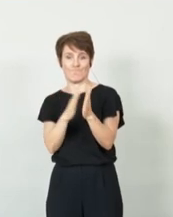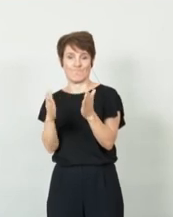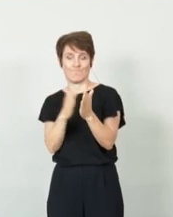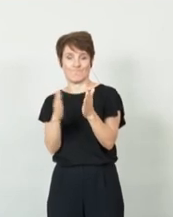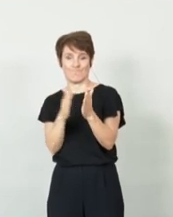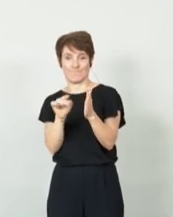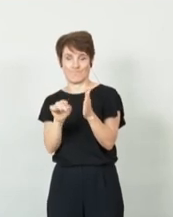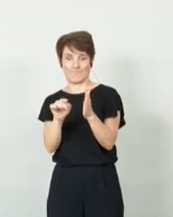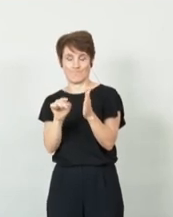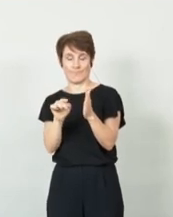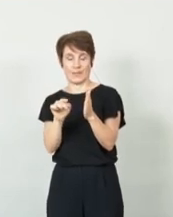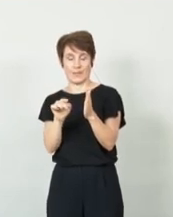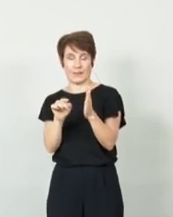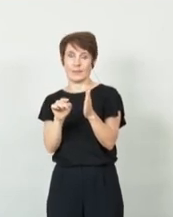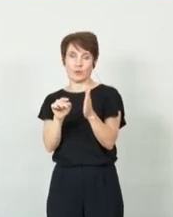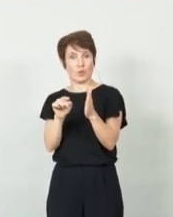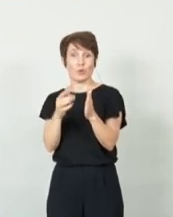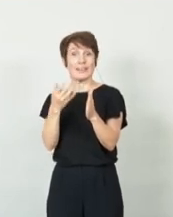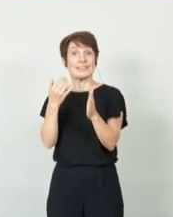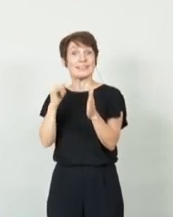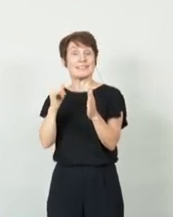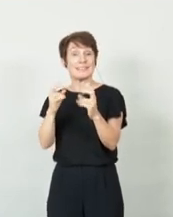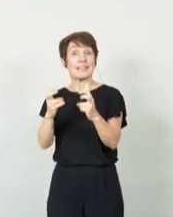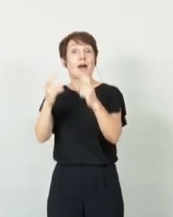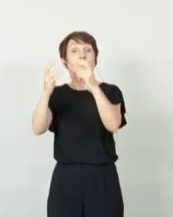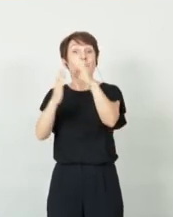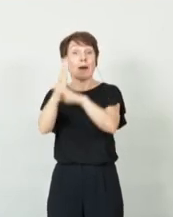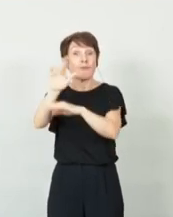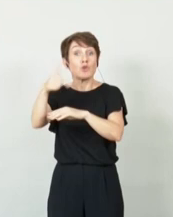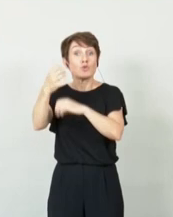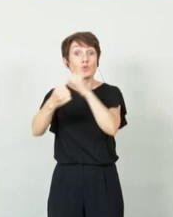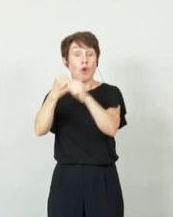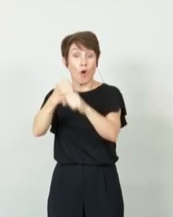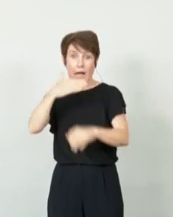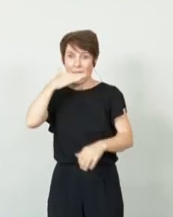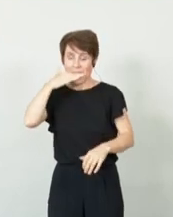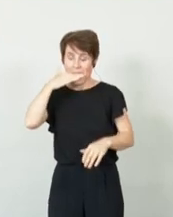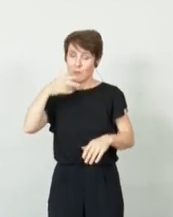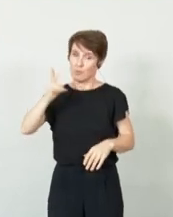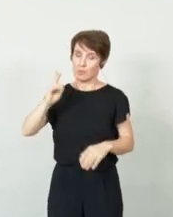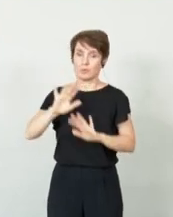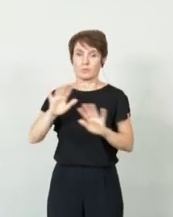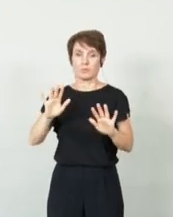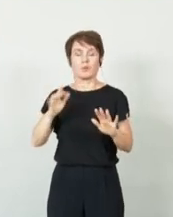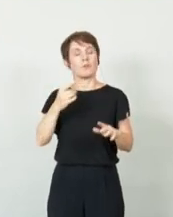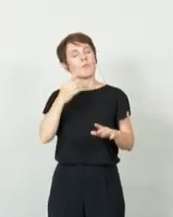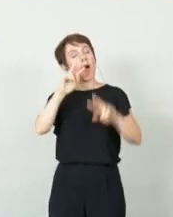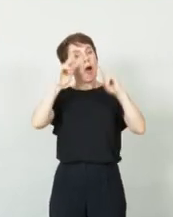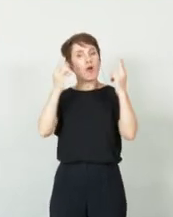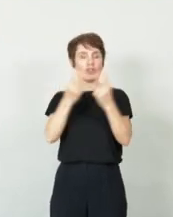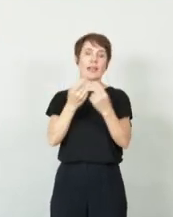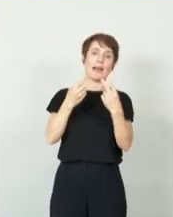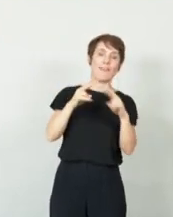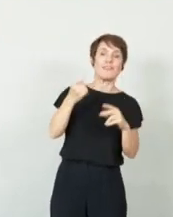plus critiques à partir de 12 ans sachant que les collectivités ont des emprunts sur des durées de 15 ans